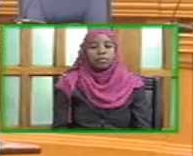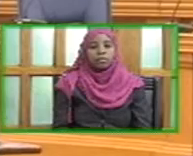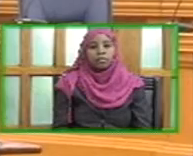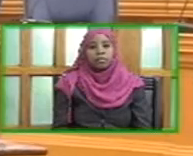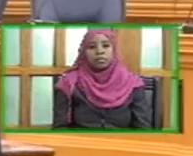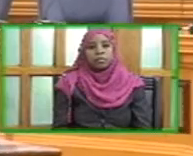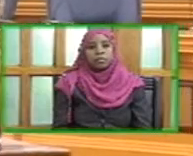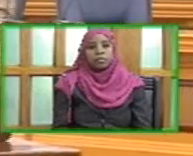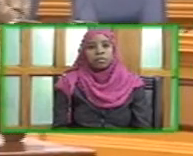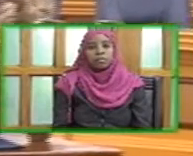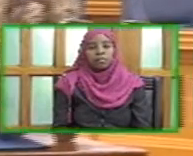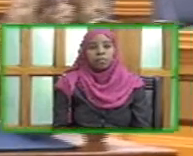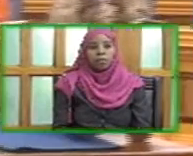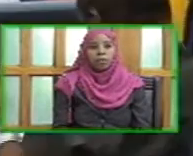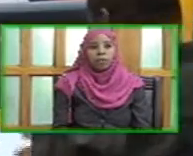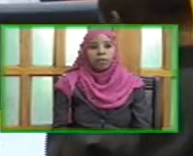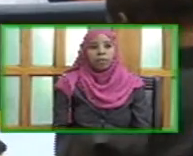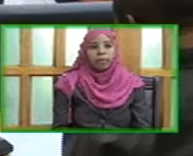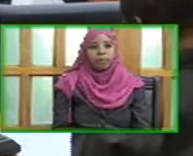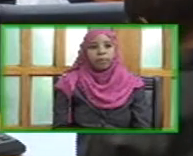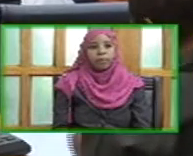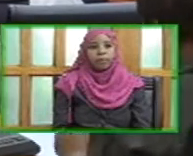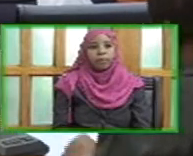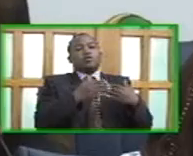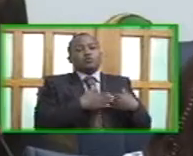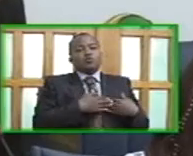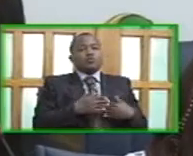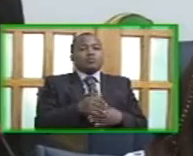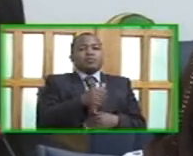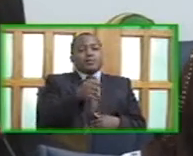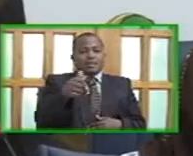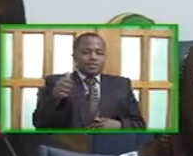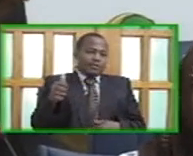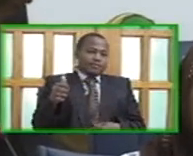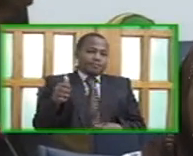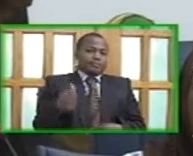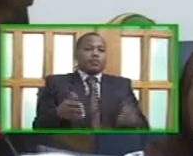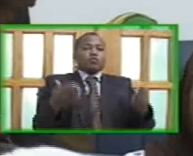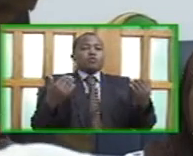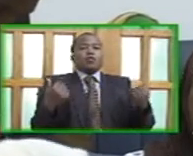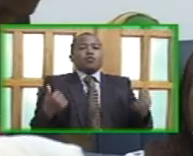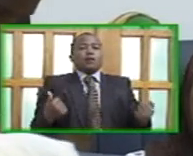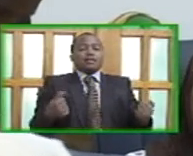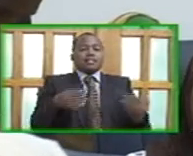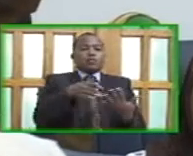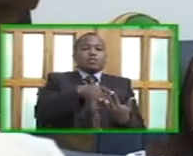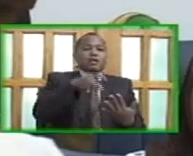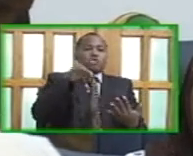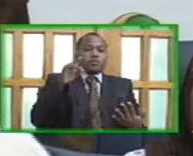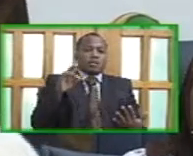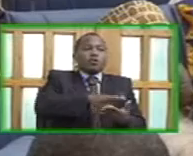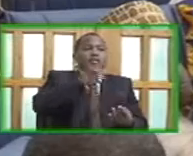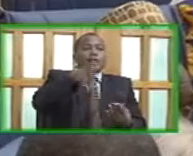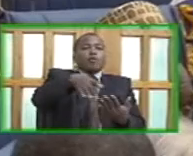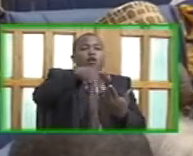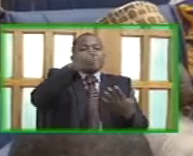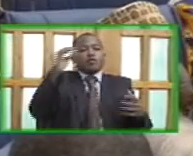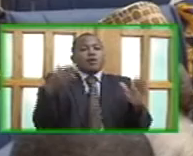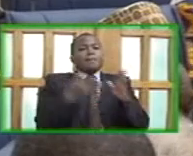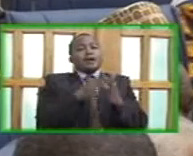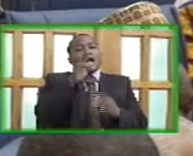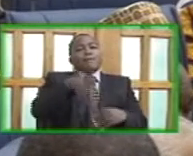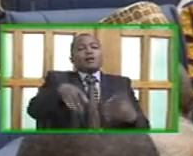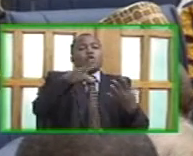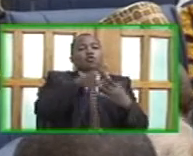wakizungumza baada ya kutangazwa matokeo ya uchaguzi huo wajumbe Hao wamesema watahakikisha wanafanya kazi kwa kushirikiana